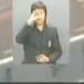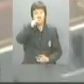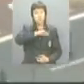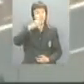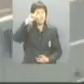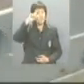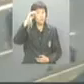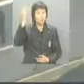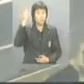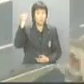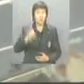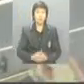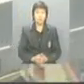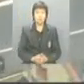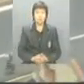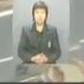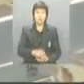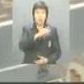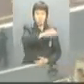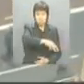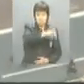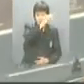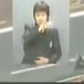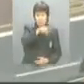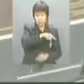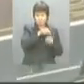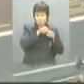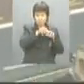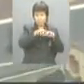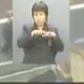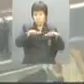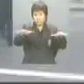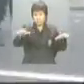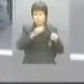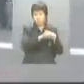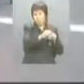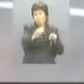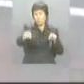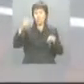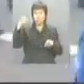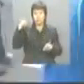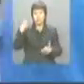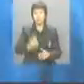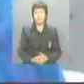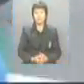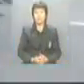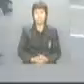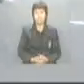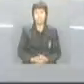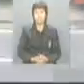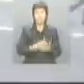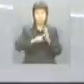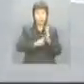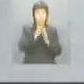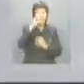ในครั้งนี้เกิดขึ้นในย่านท็อตแนมก่อนนะคะก่อนที่ขณะนี้นั้นก็ลุกลามบานปลายไปยังหลายเมืองแล้วค่ะเกิดเหตุตั้งแต่เมื่อคืนวันเสาร์